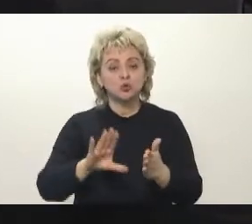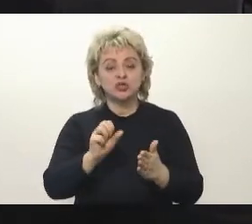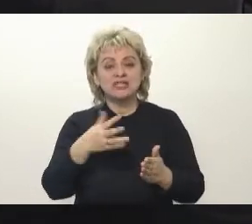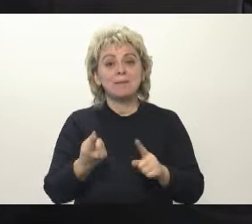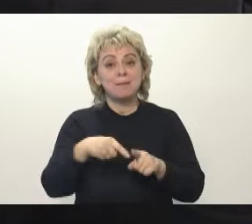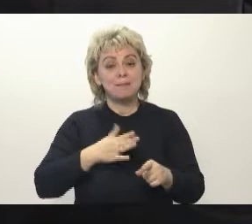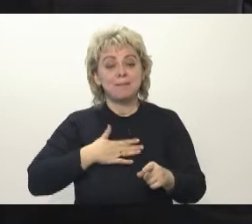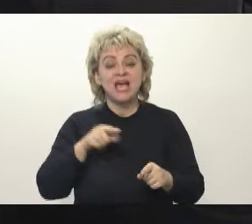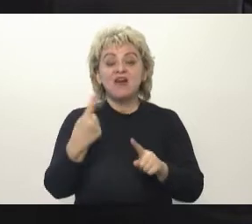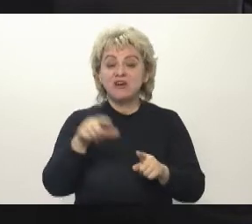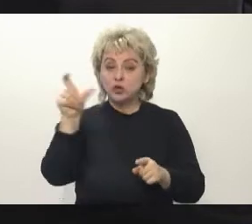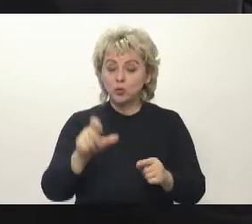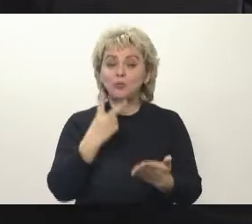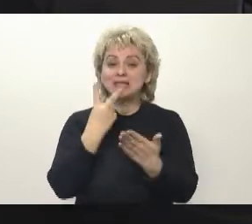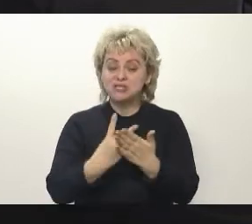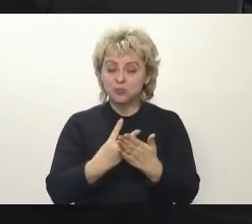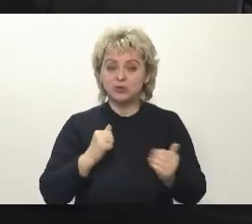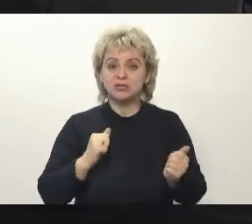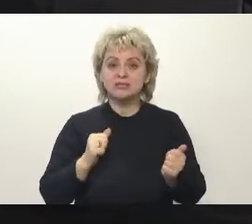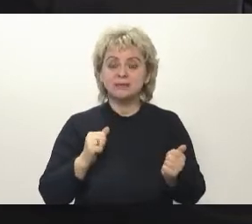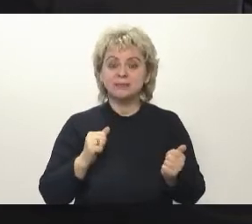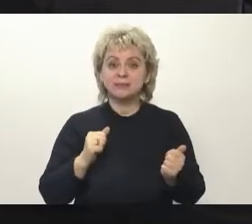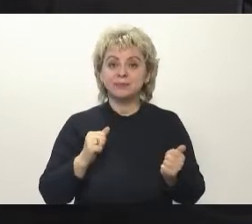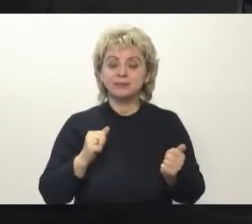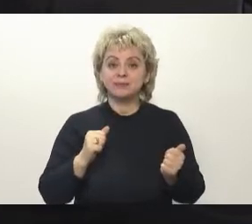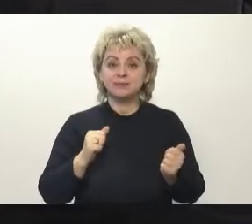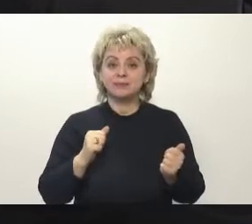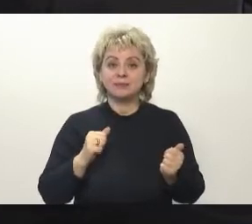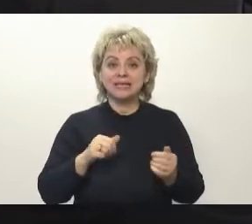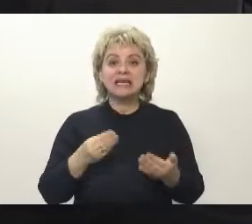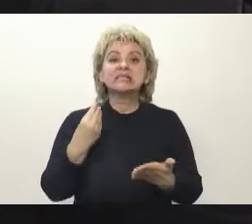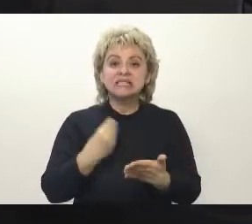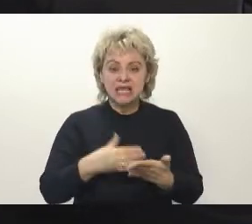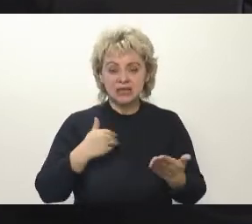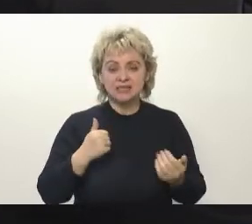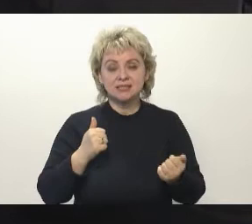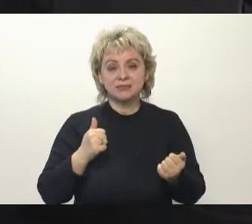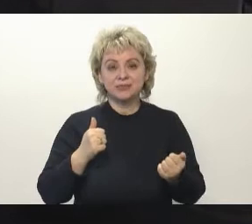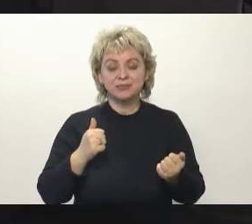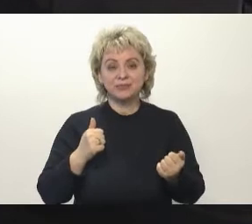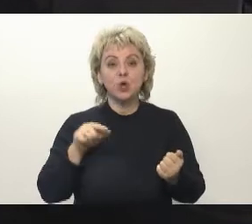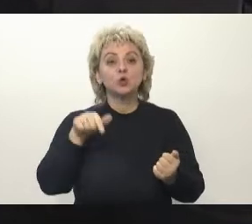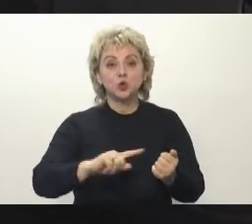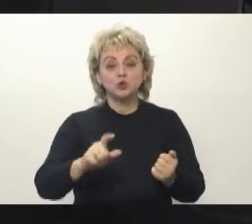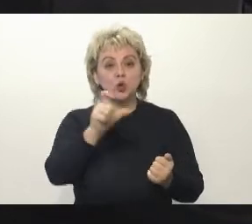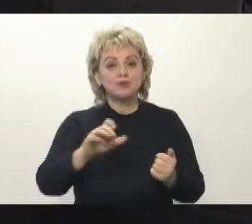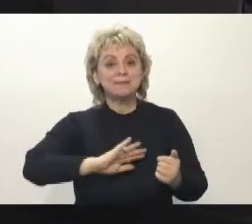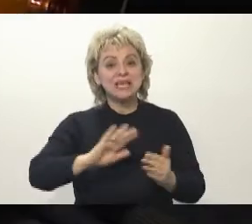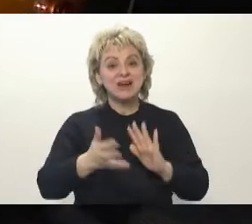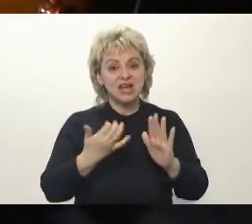этом куплете прослеживается ценность. то, что людям не